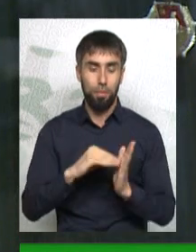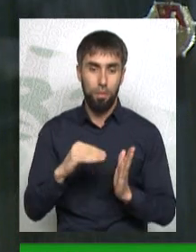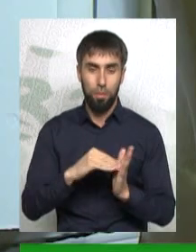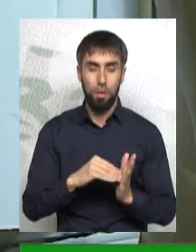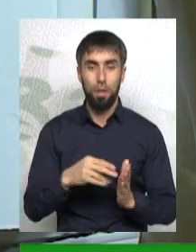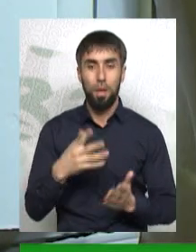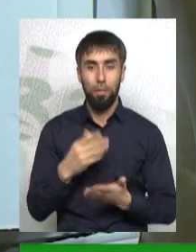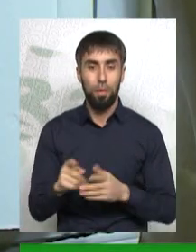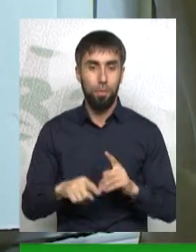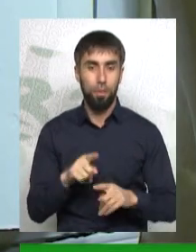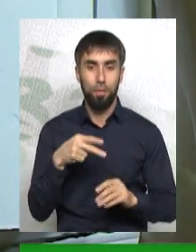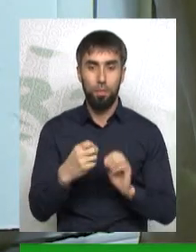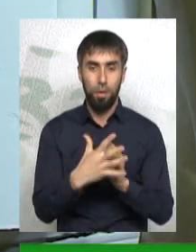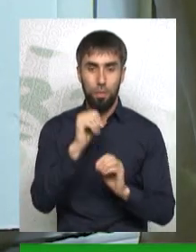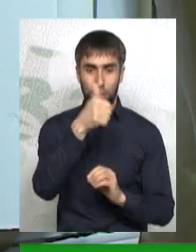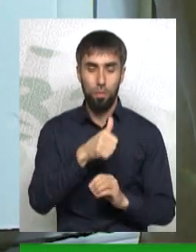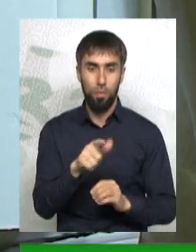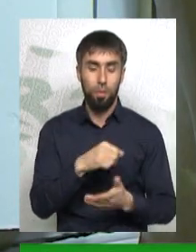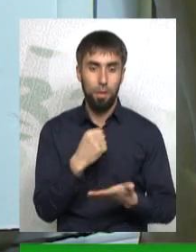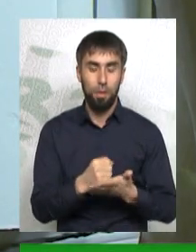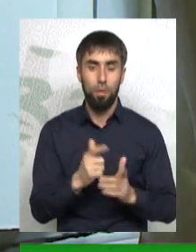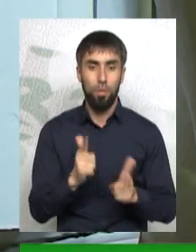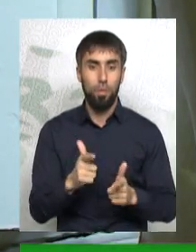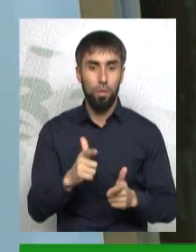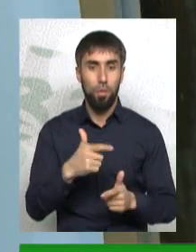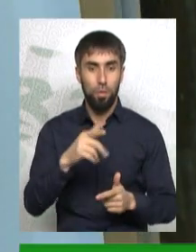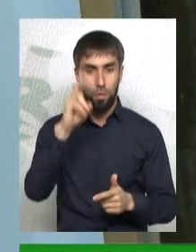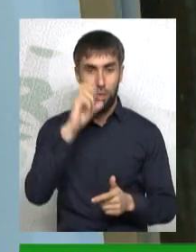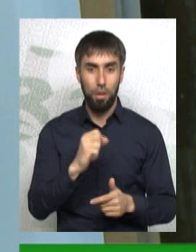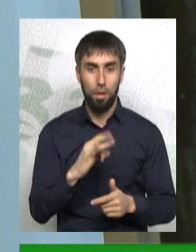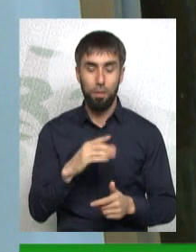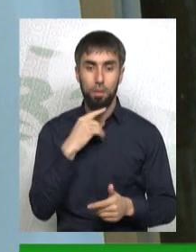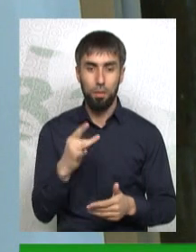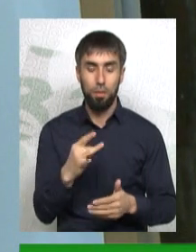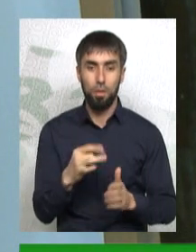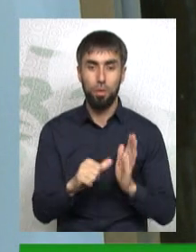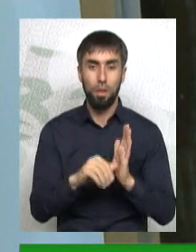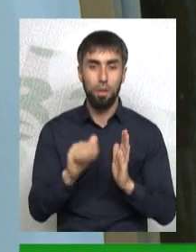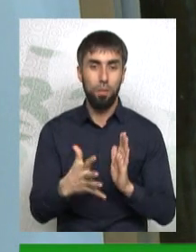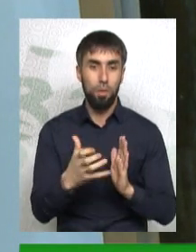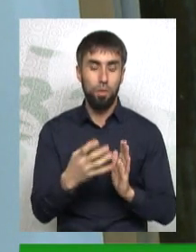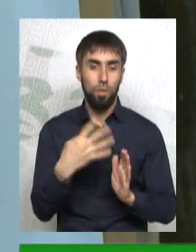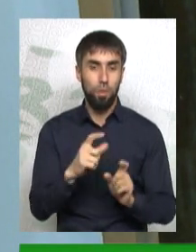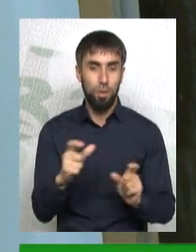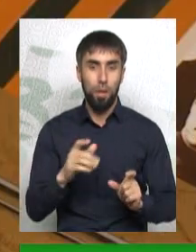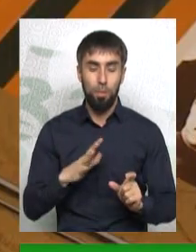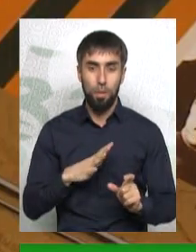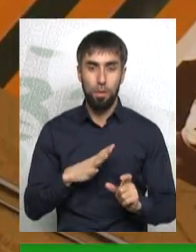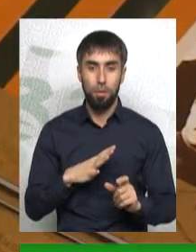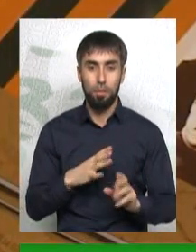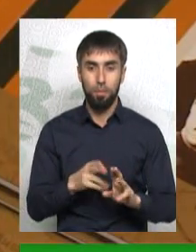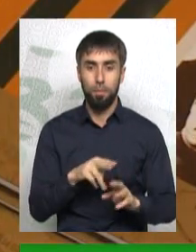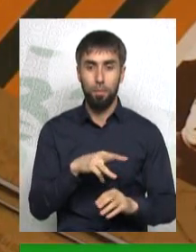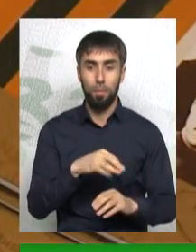В 2015 году, утвержденный сотрудниками и согласованный с Госархивом Республики, список в 6540 человек был выгравирован